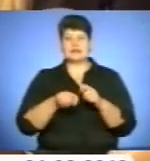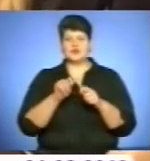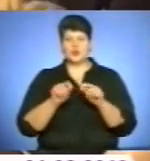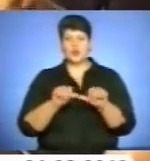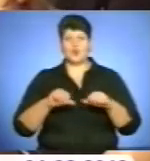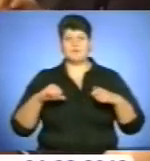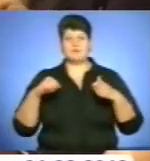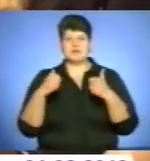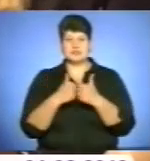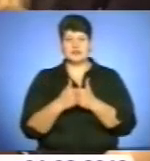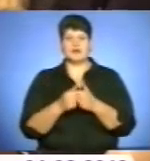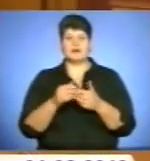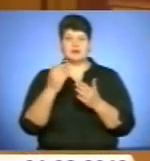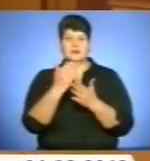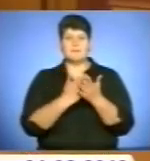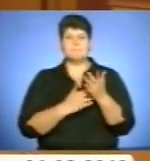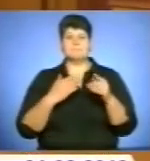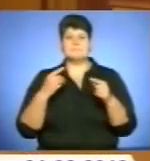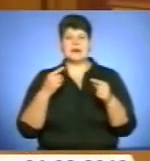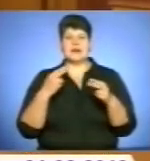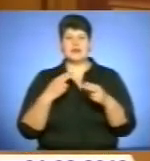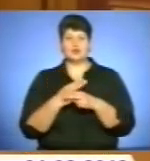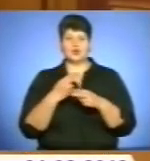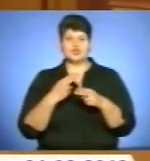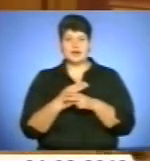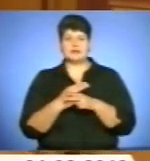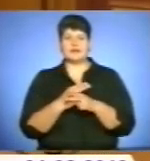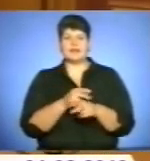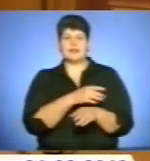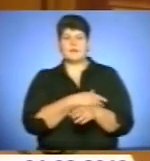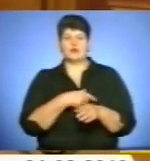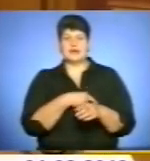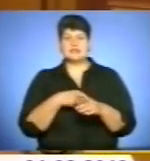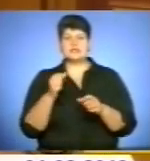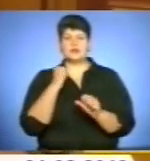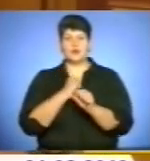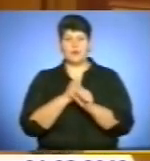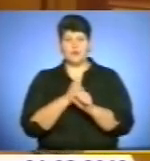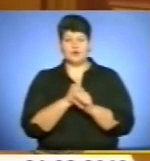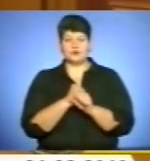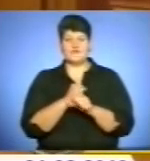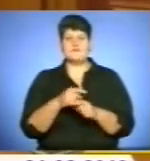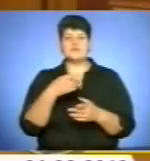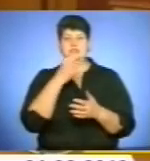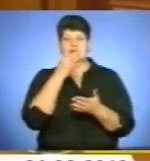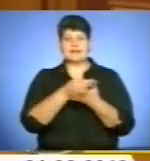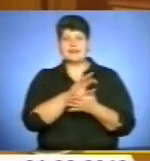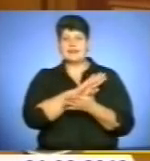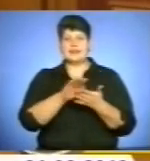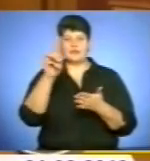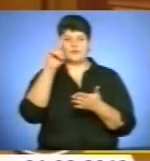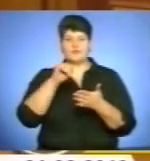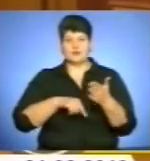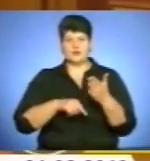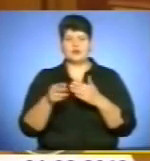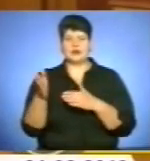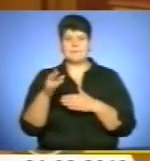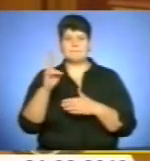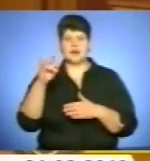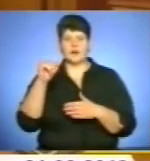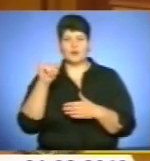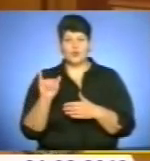перешкоджання депутатській роботі. Висловити недовіру голові Верховної Ради України Володимиру Рибаку та розпочати процедуру відкликання